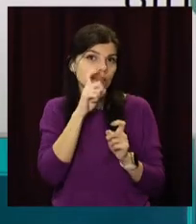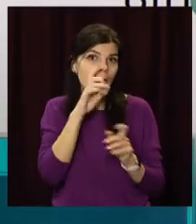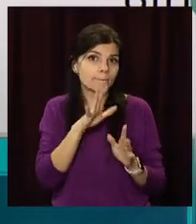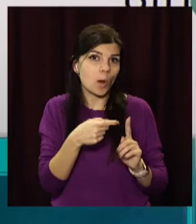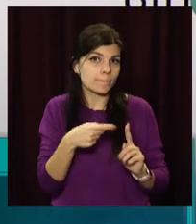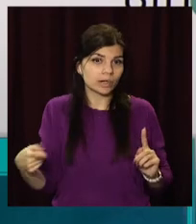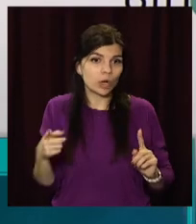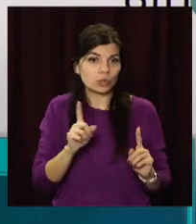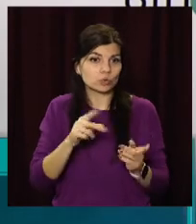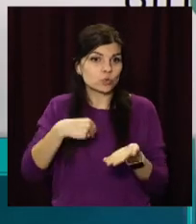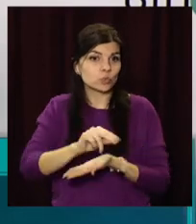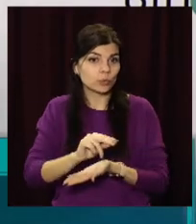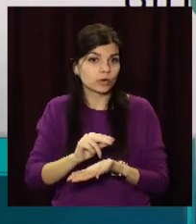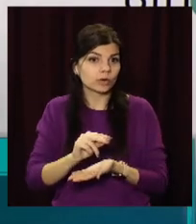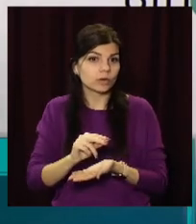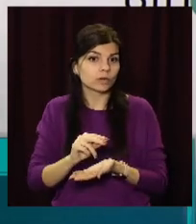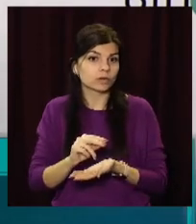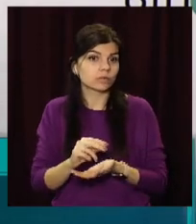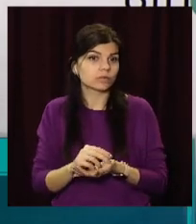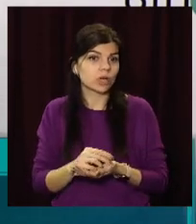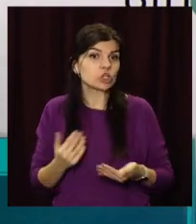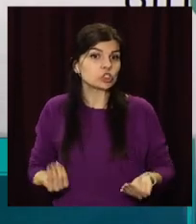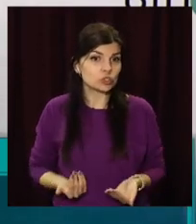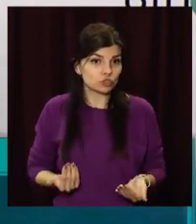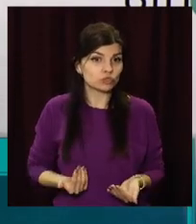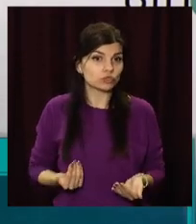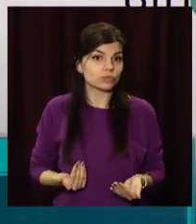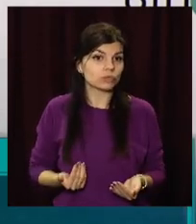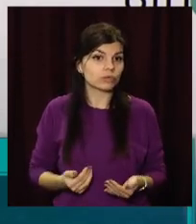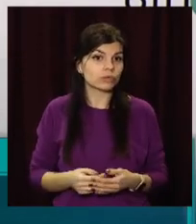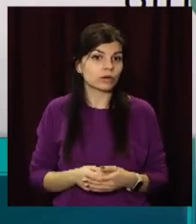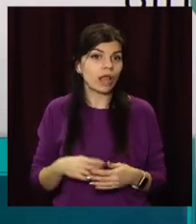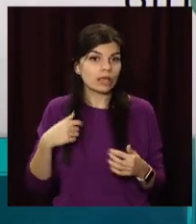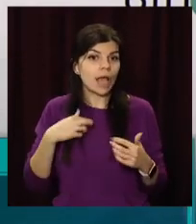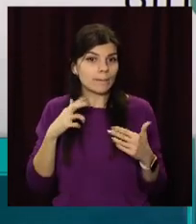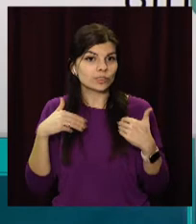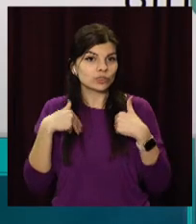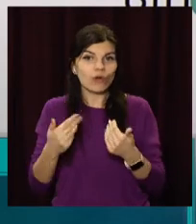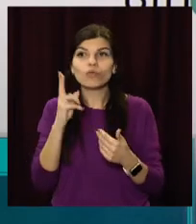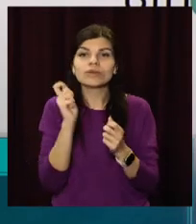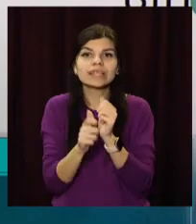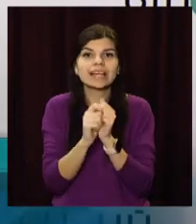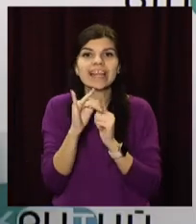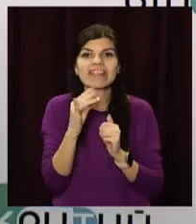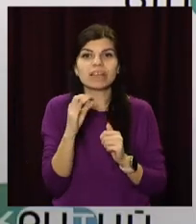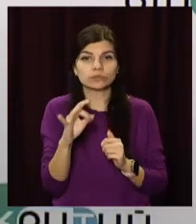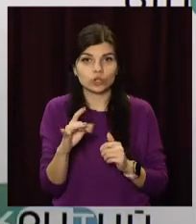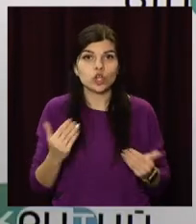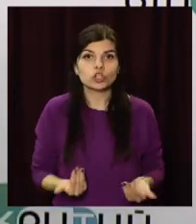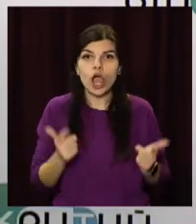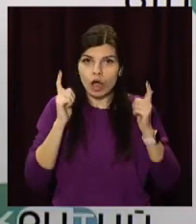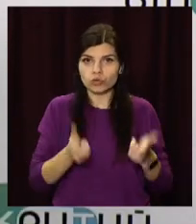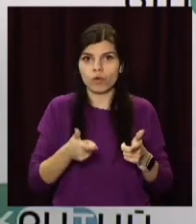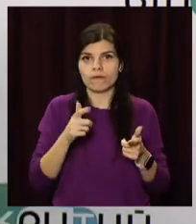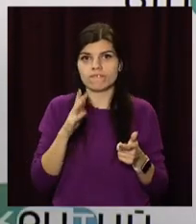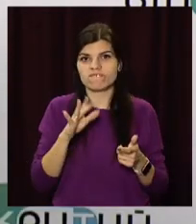період для того, щоб приобрести жилье, но я порекомендовала бы инвесторам приобретать жилье в готовом